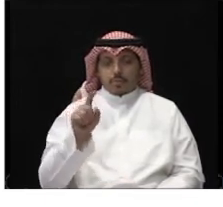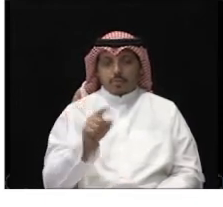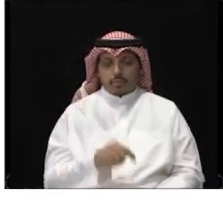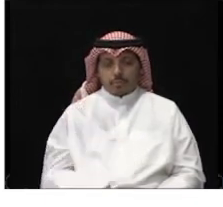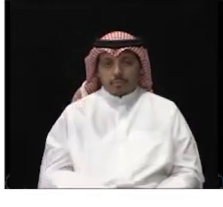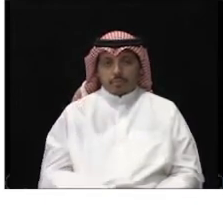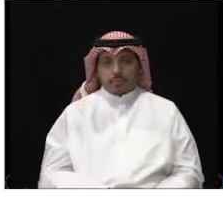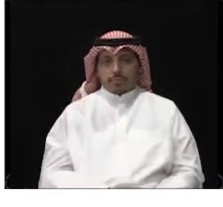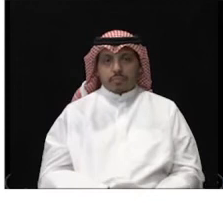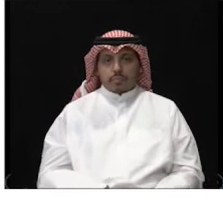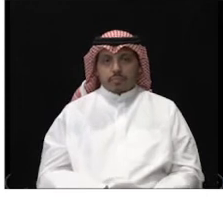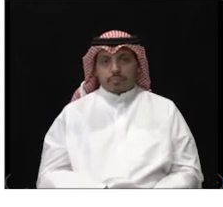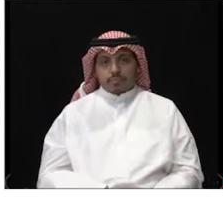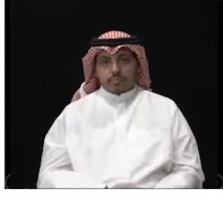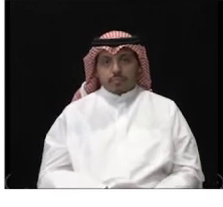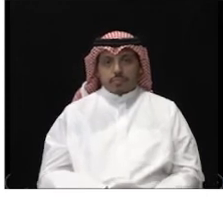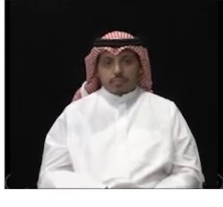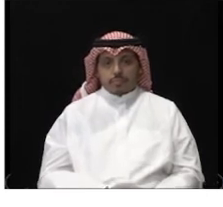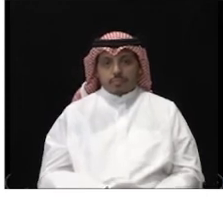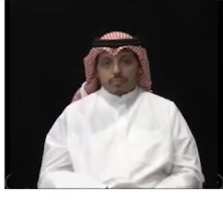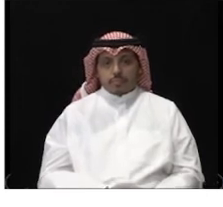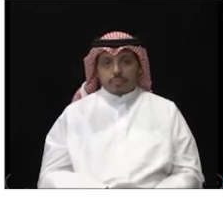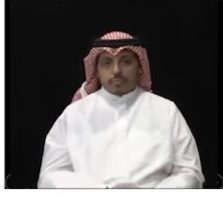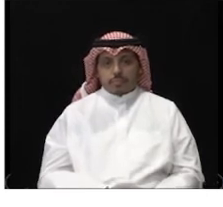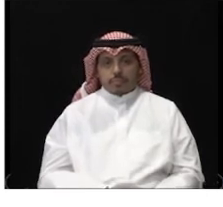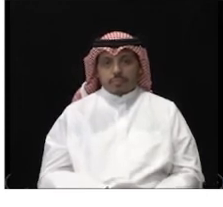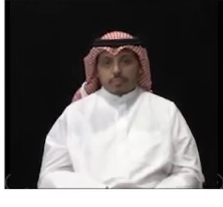يذوبو، يذوبو، يذوب،